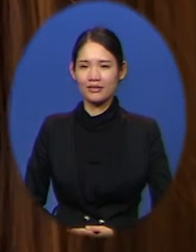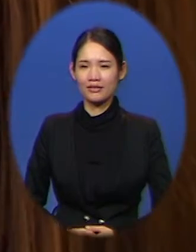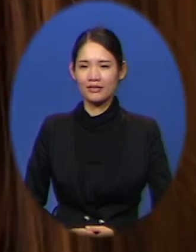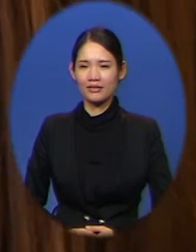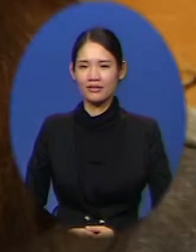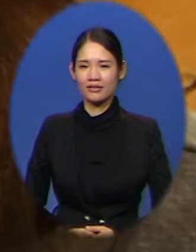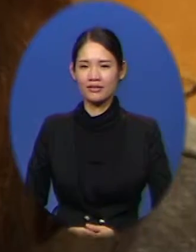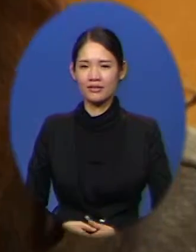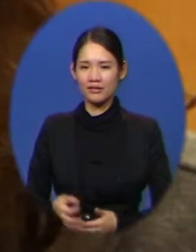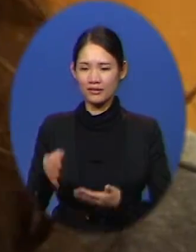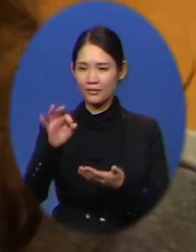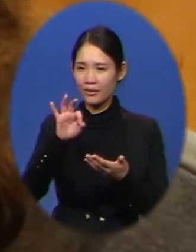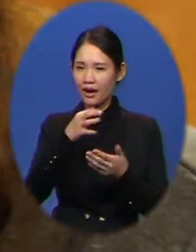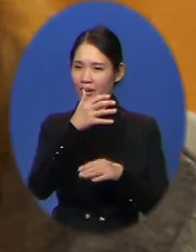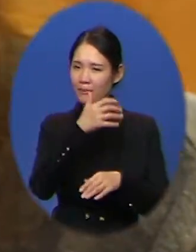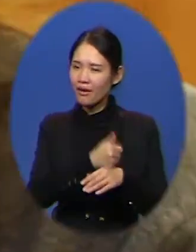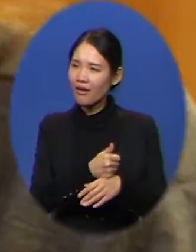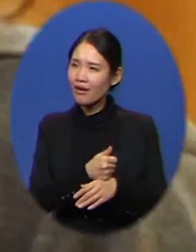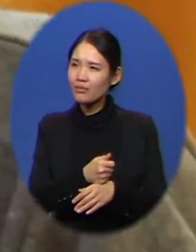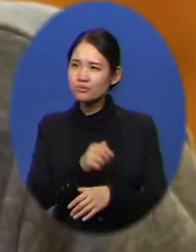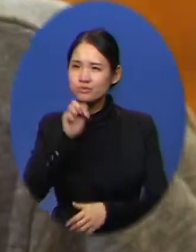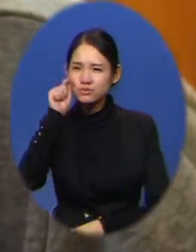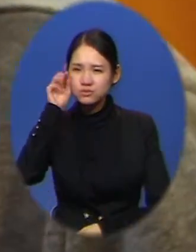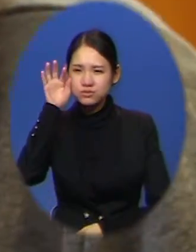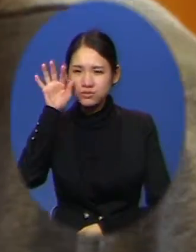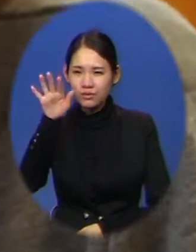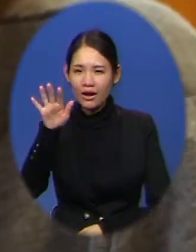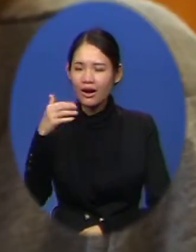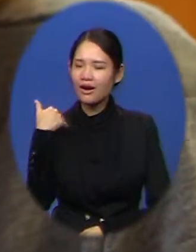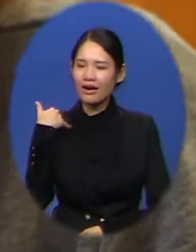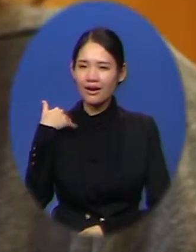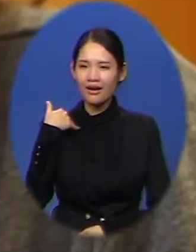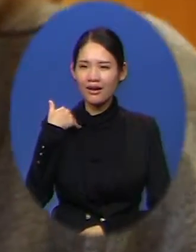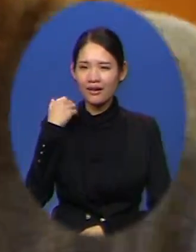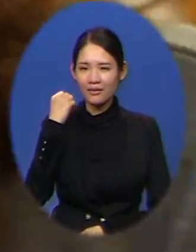바느질을 마지막으로 해본 게 언제인지 기억조차 나지 않습니다.